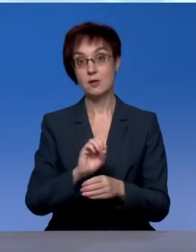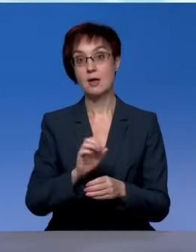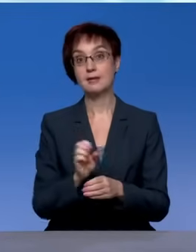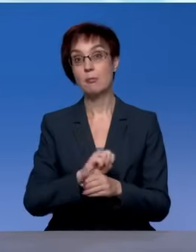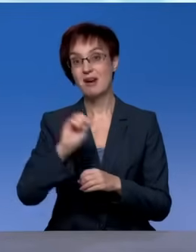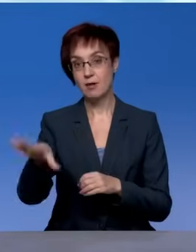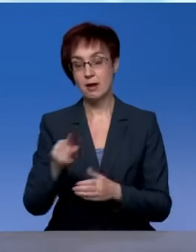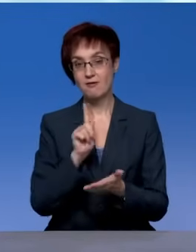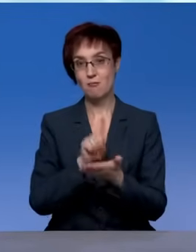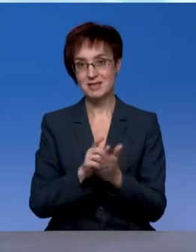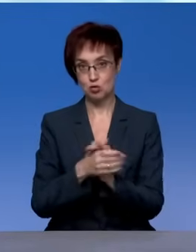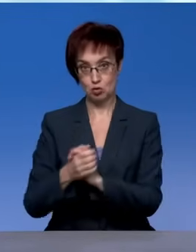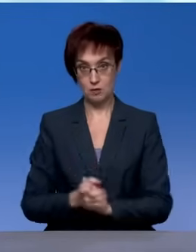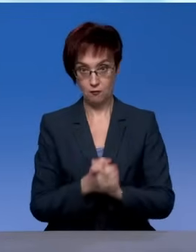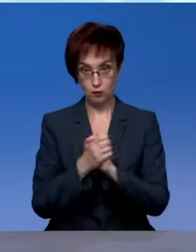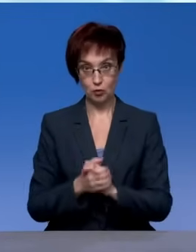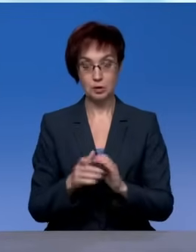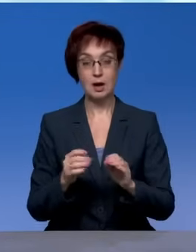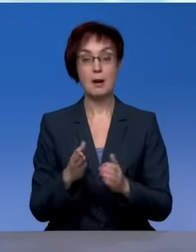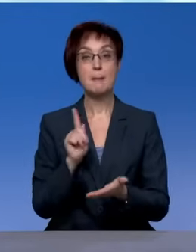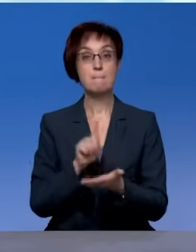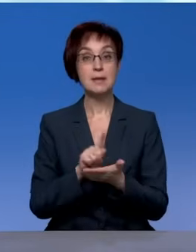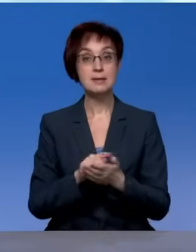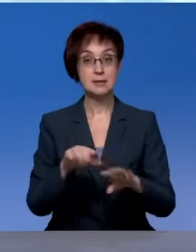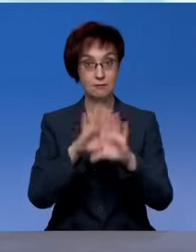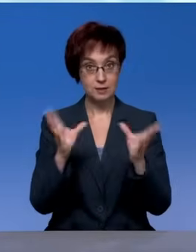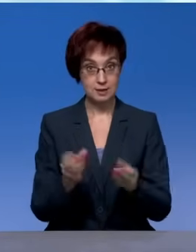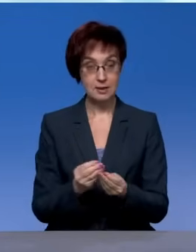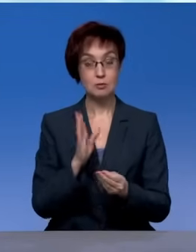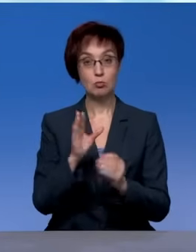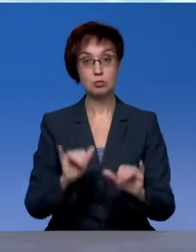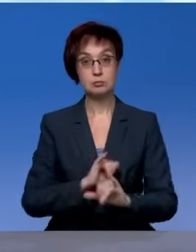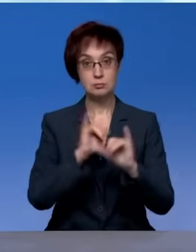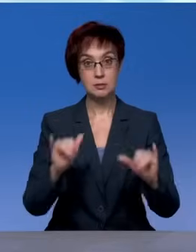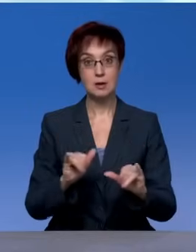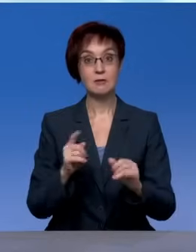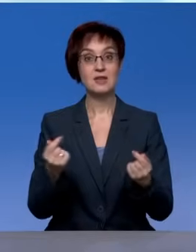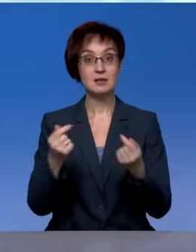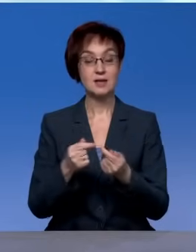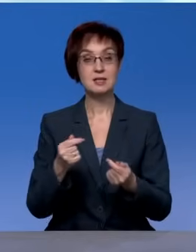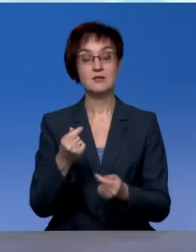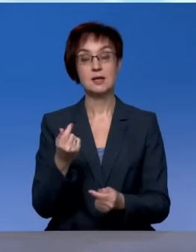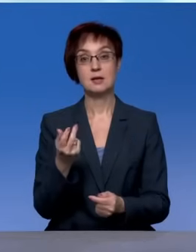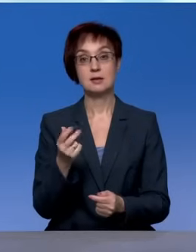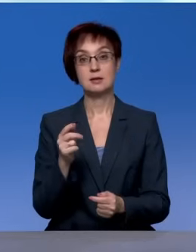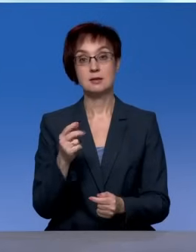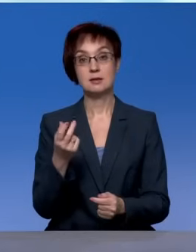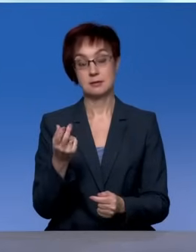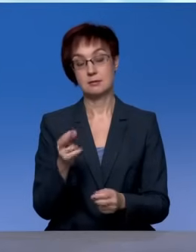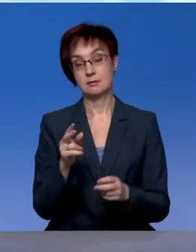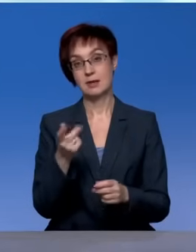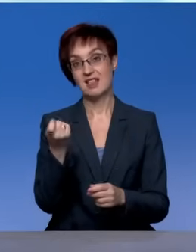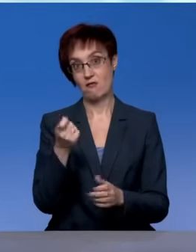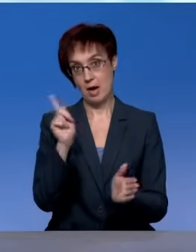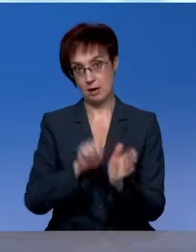Что касается пенсии в целом, она вырастет на размер инфляции на 7,5%. Об этом рассказали на днях в Госдуме.